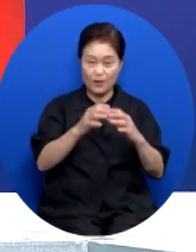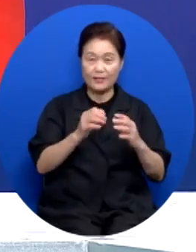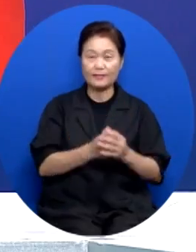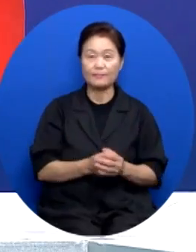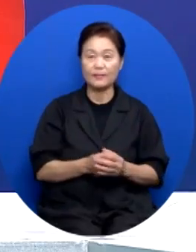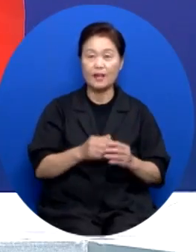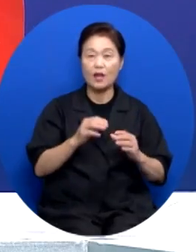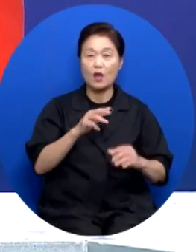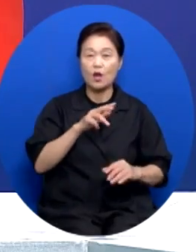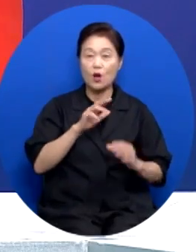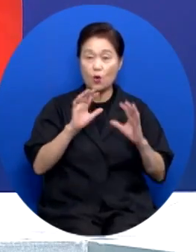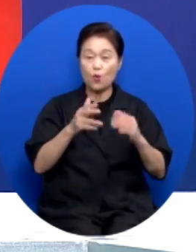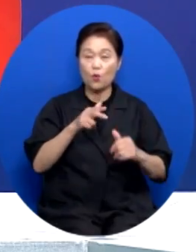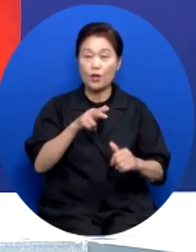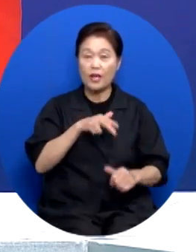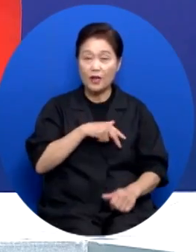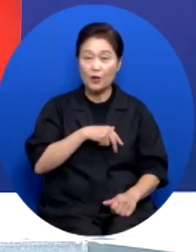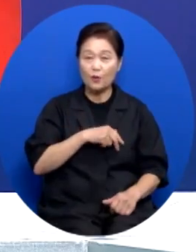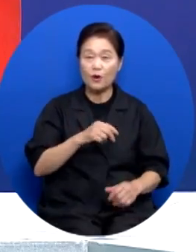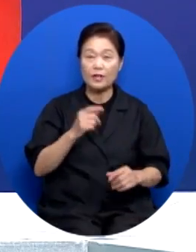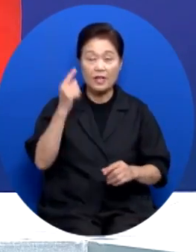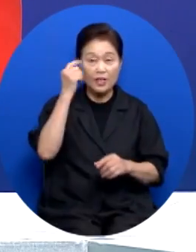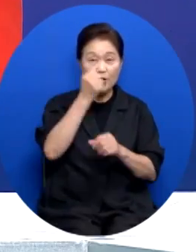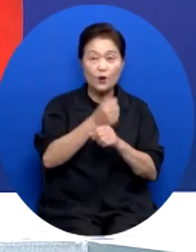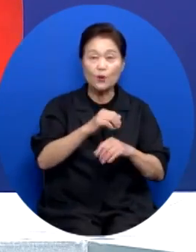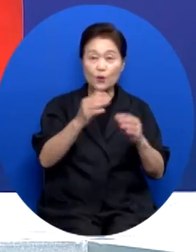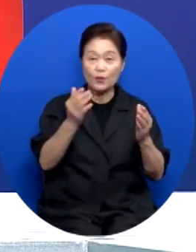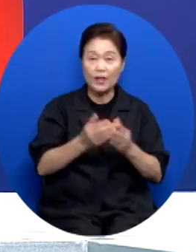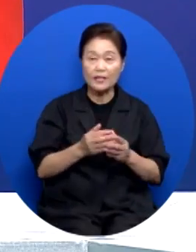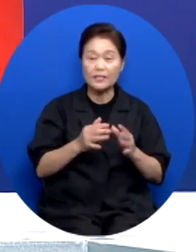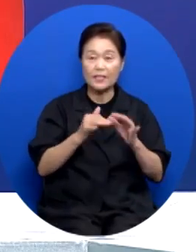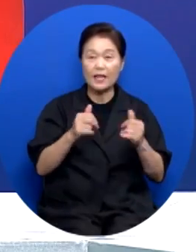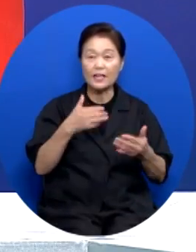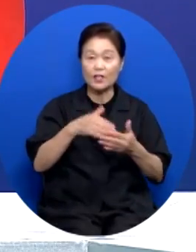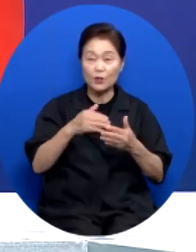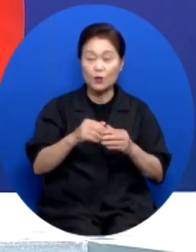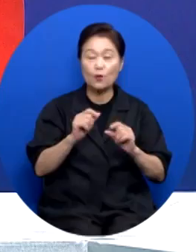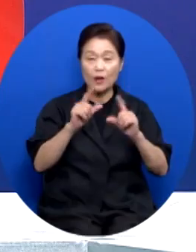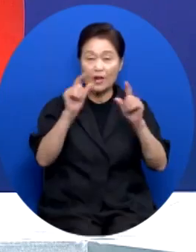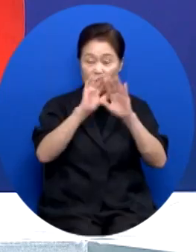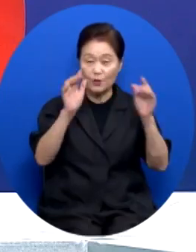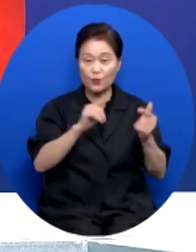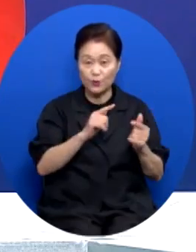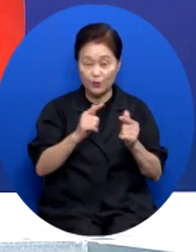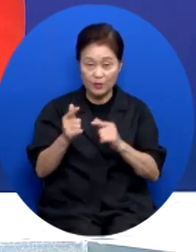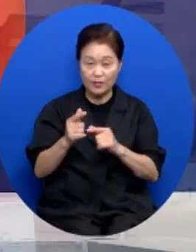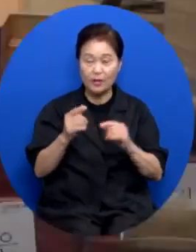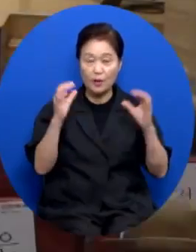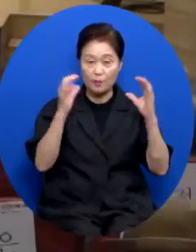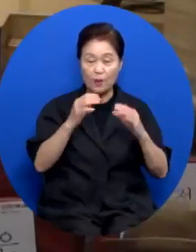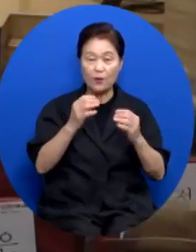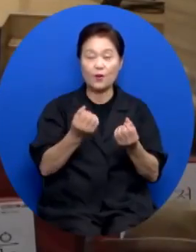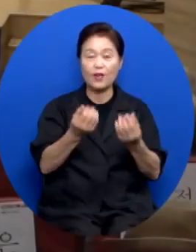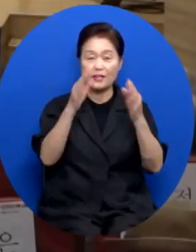국회의원 연구단체 인구와 기후 그리고 내일이 창립총회와 북콘서트를 개최했습니다.